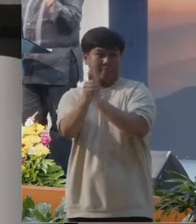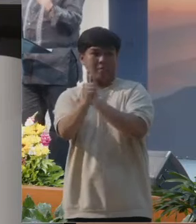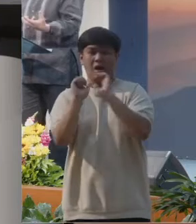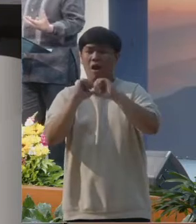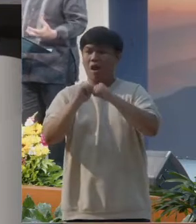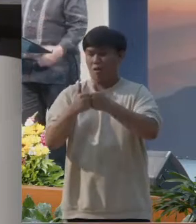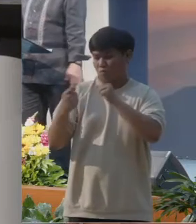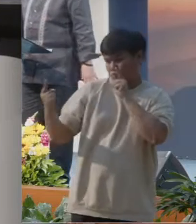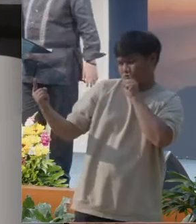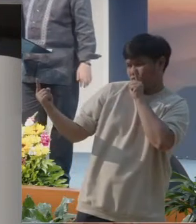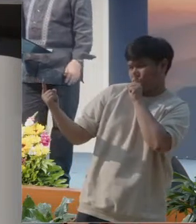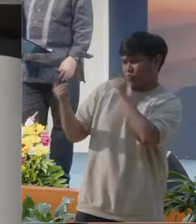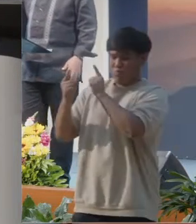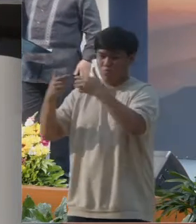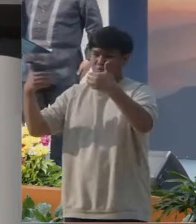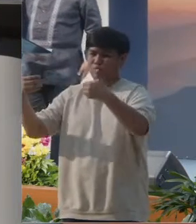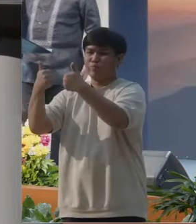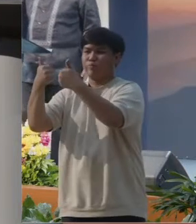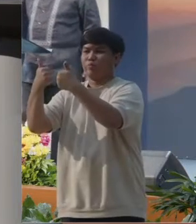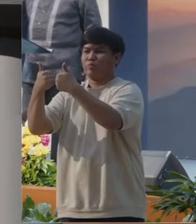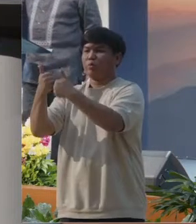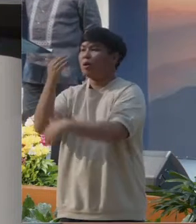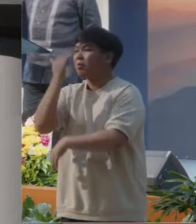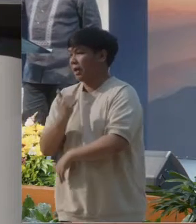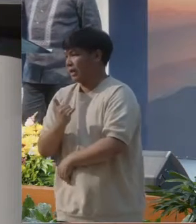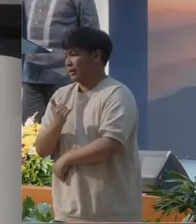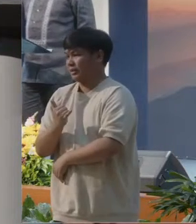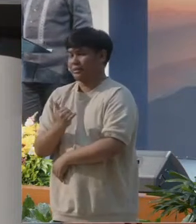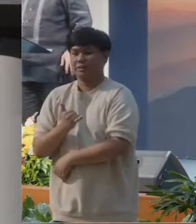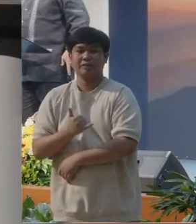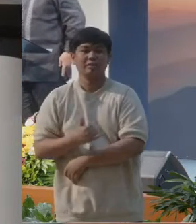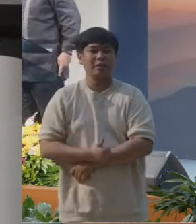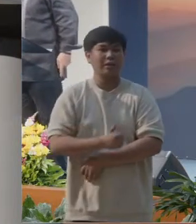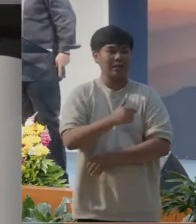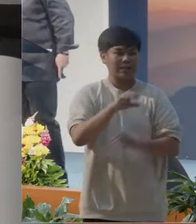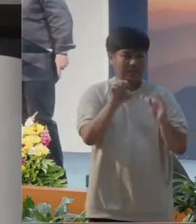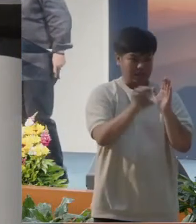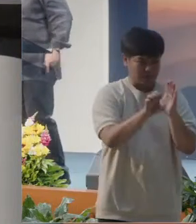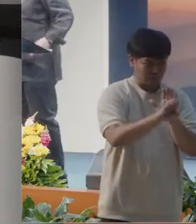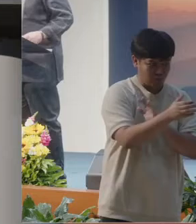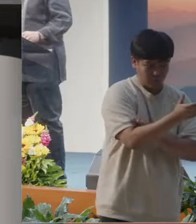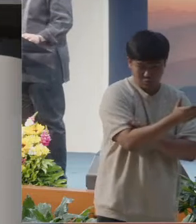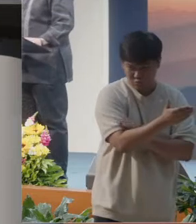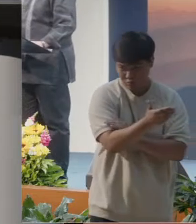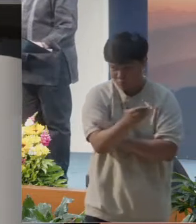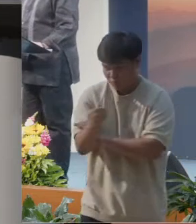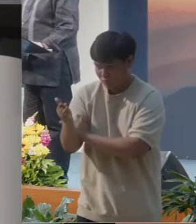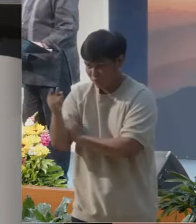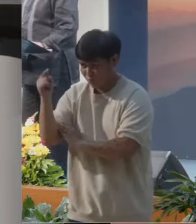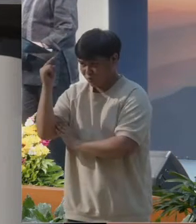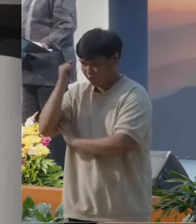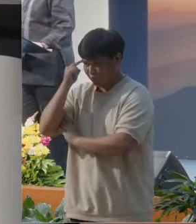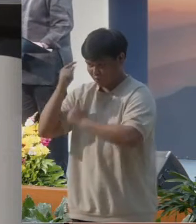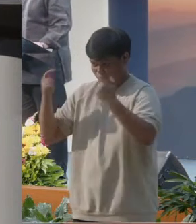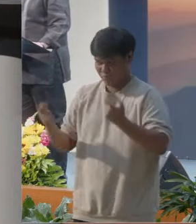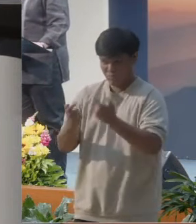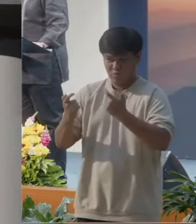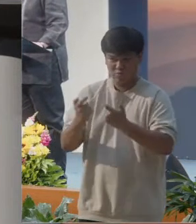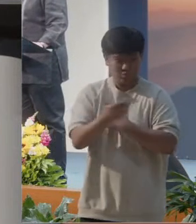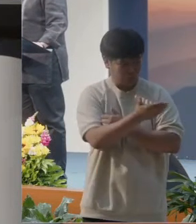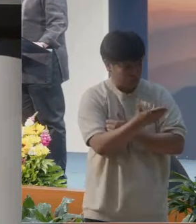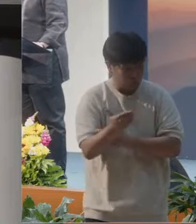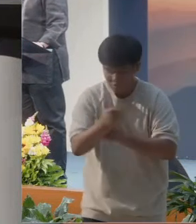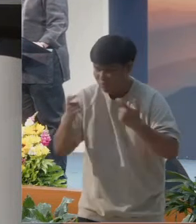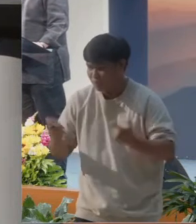na harapin ang hamon. Bakit po? Pagka naman po kayo, ay alam nyong nagkasala kayo. Hindi po